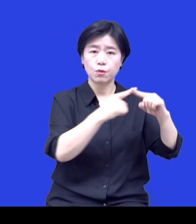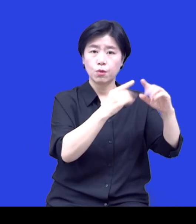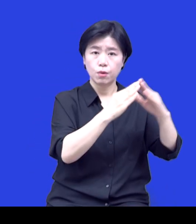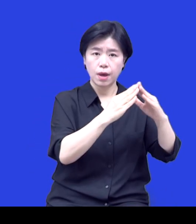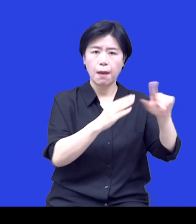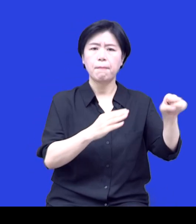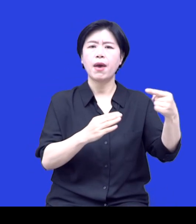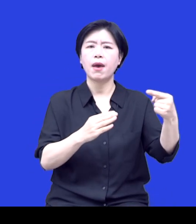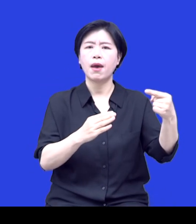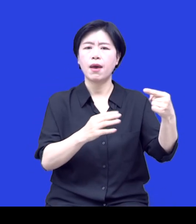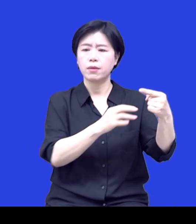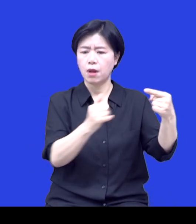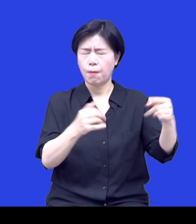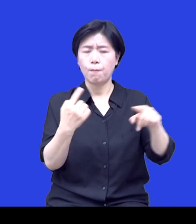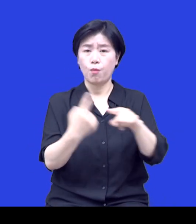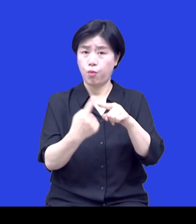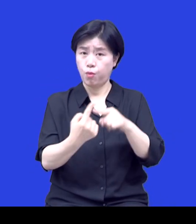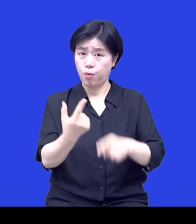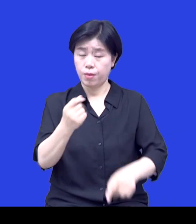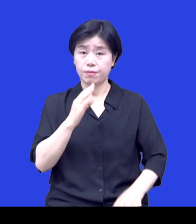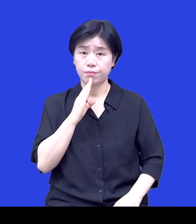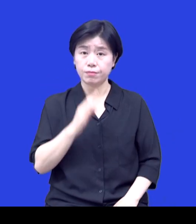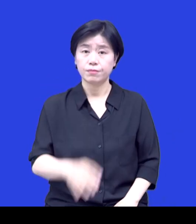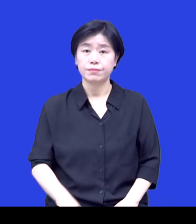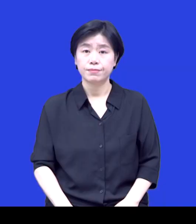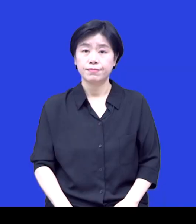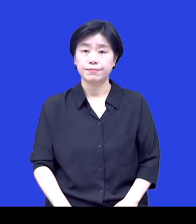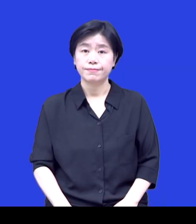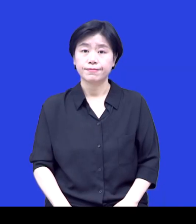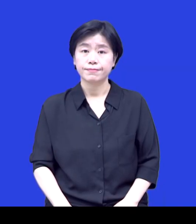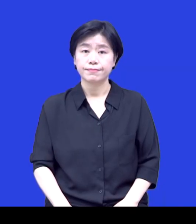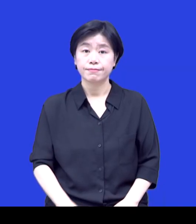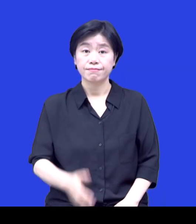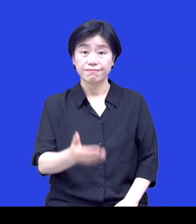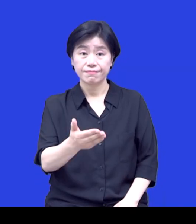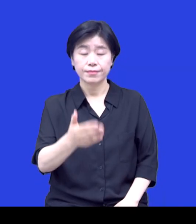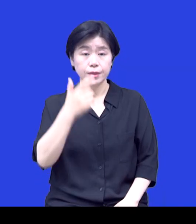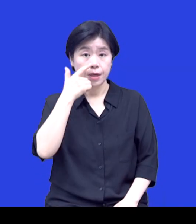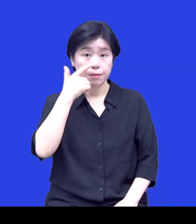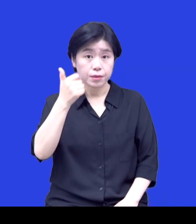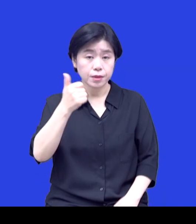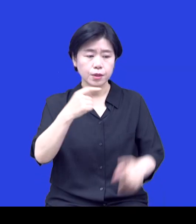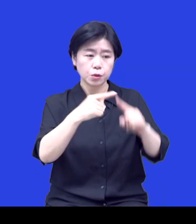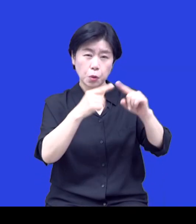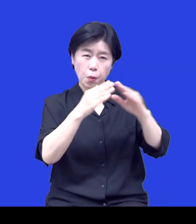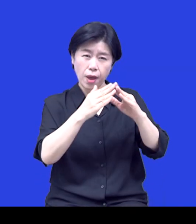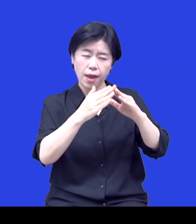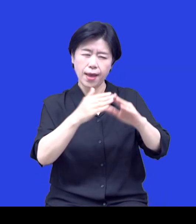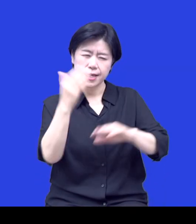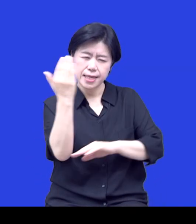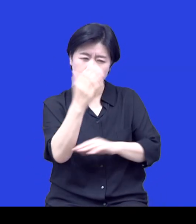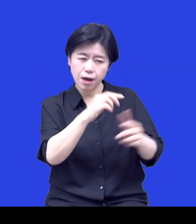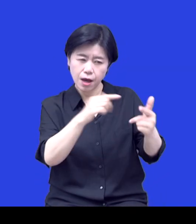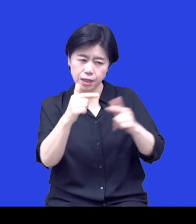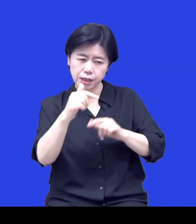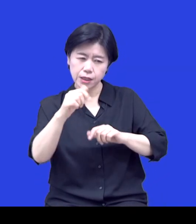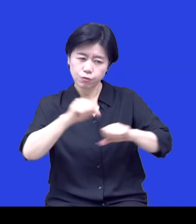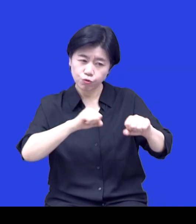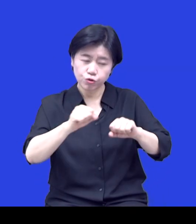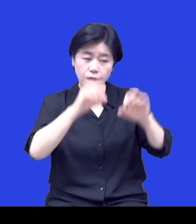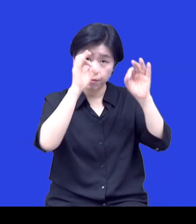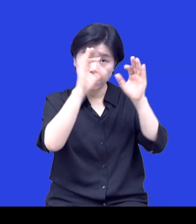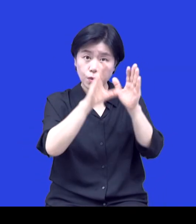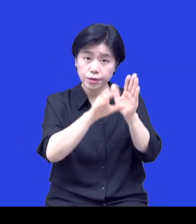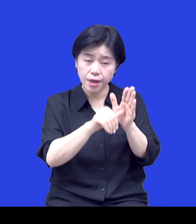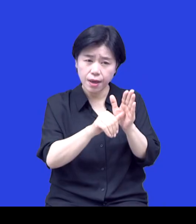되게 미안했던 진짜. 기억이 나요. 그럼요. 예. 근데 어떠세요? 이제 그 아버님의 목회를 보시면서 네. 저 사춘기 시절에는 사실 되게 네. 예민한 시절입니다. 지금